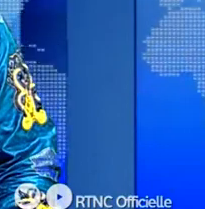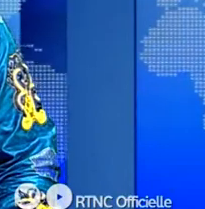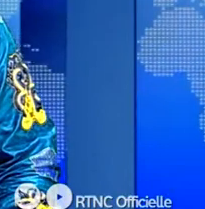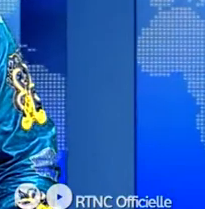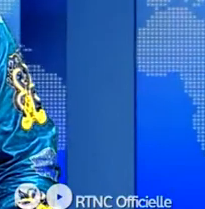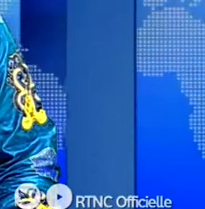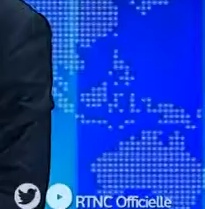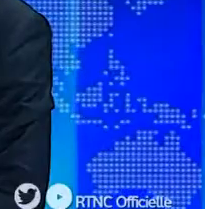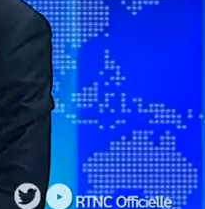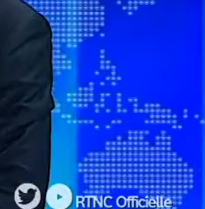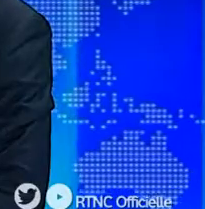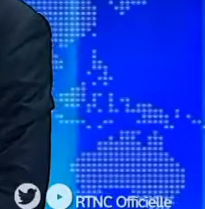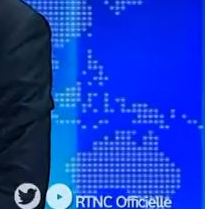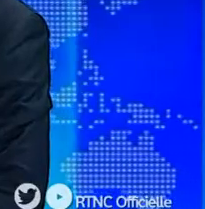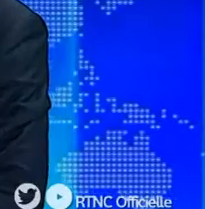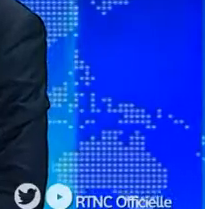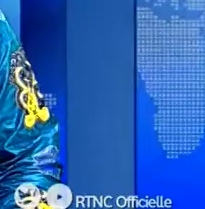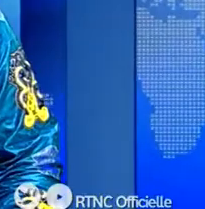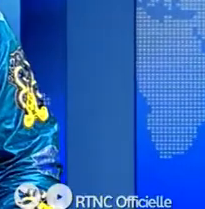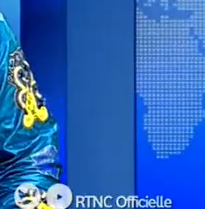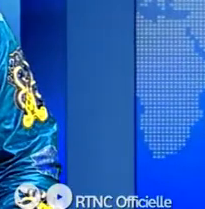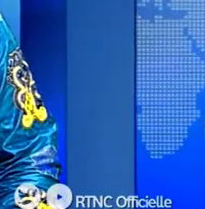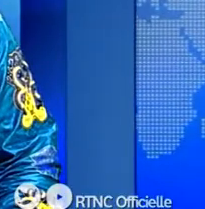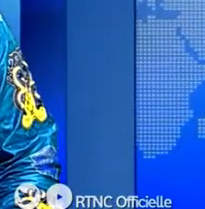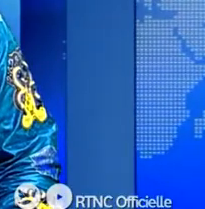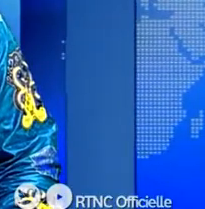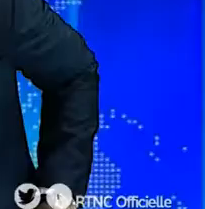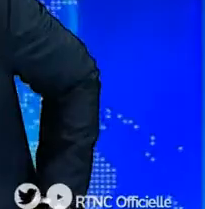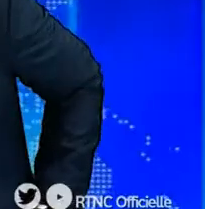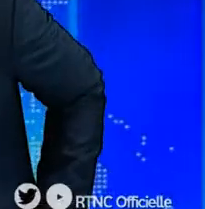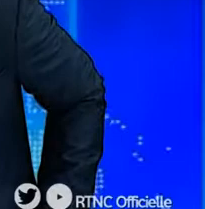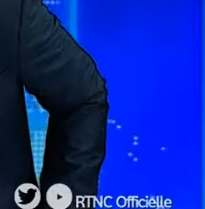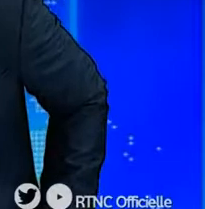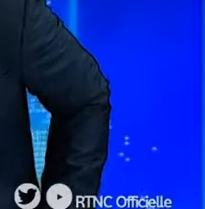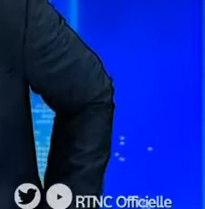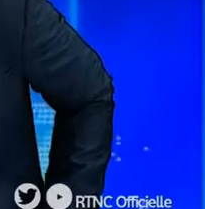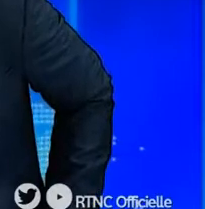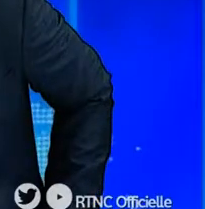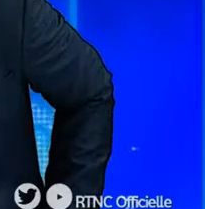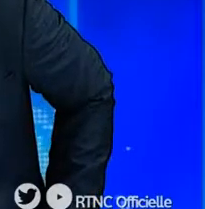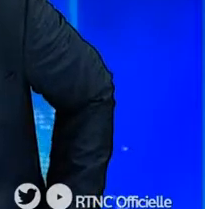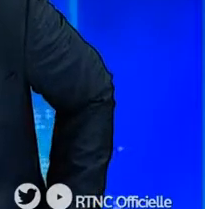charge de changement de mentalité. C'est bien ça. Et coordonnateur adjoint de